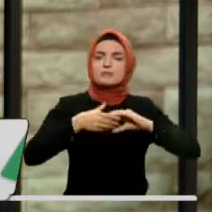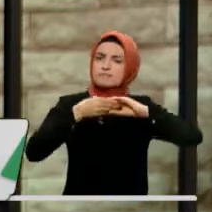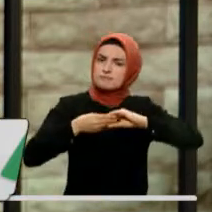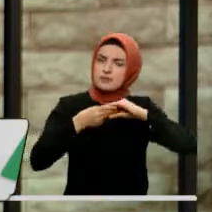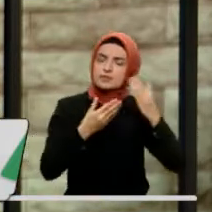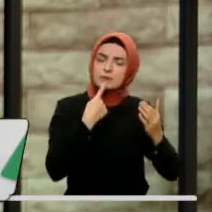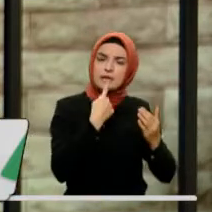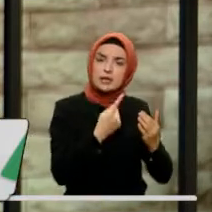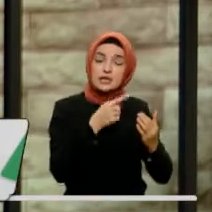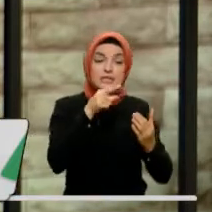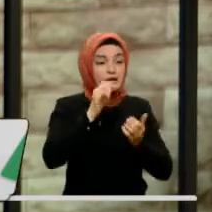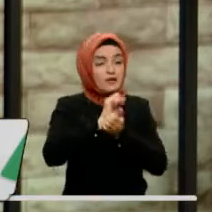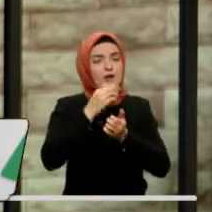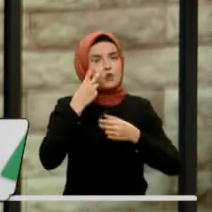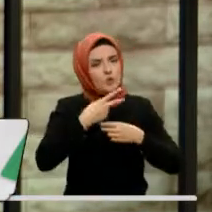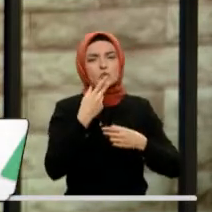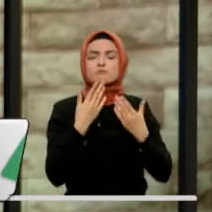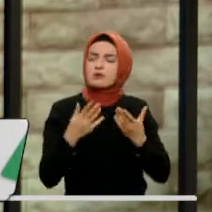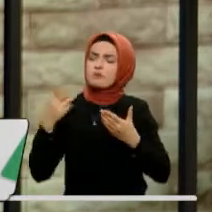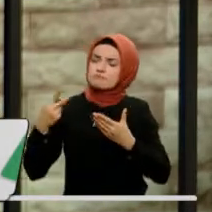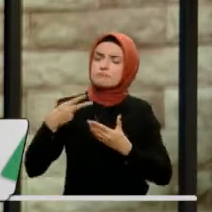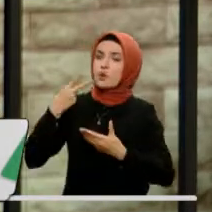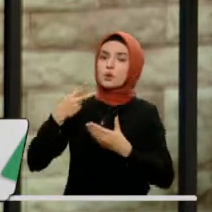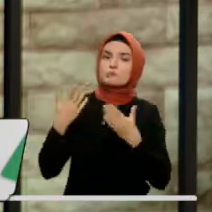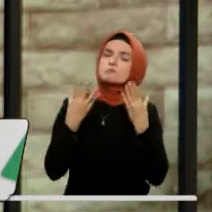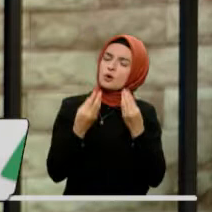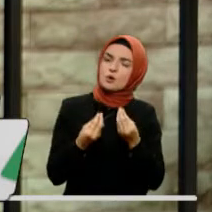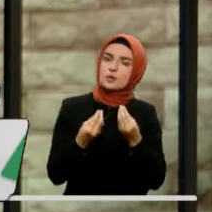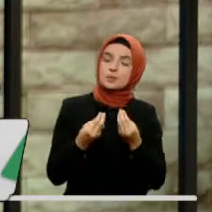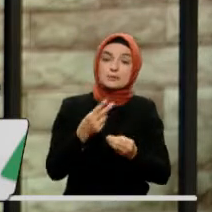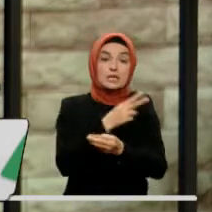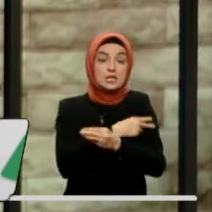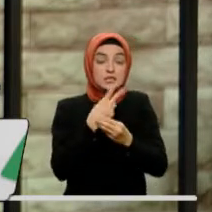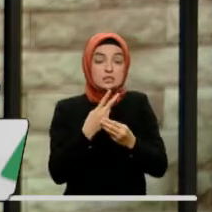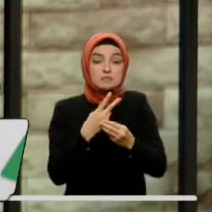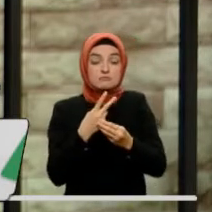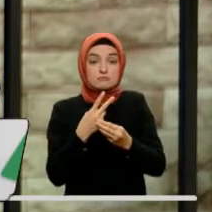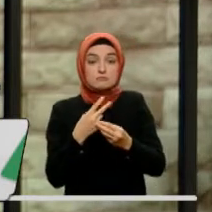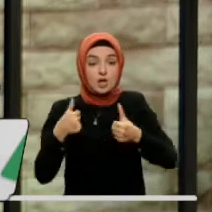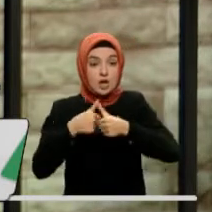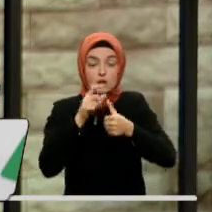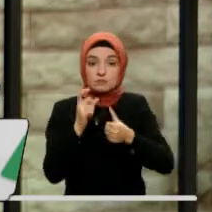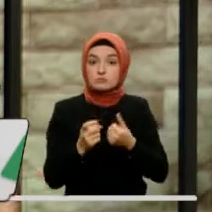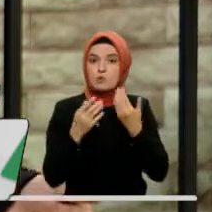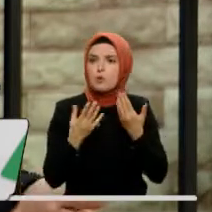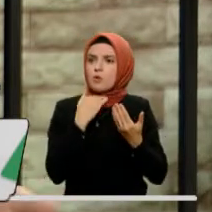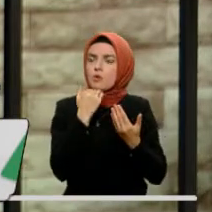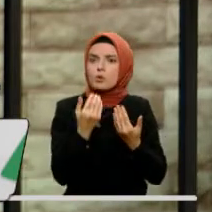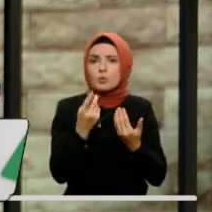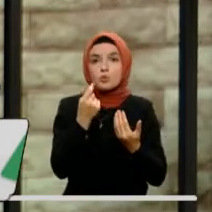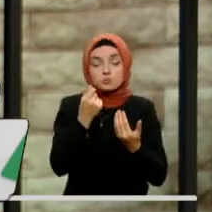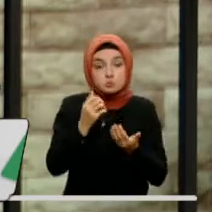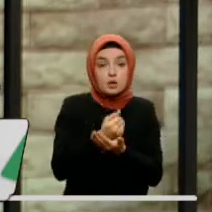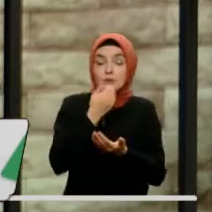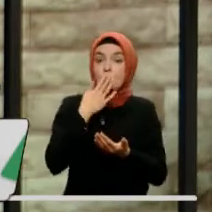Aldık aileyi, senin aileni konuştuk filan. Tamam oldu bu konuda. Hemen ikinci sınıfta evlenecek misin? Annen diyor ki olmaz, daha çocuk parasını